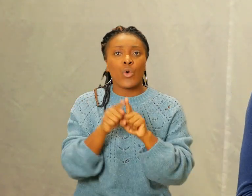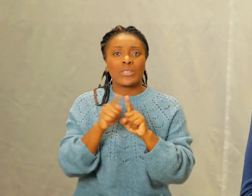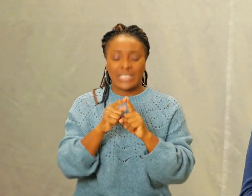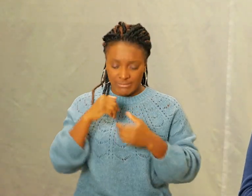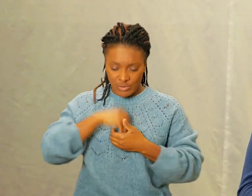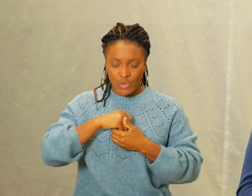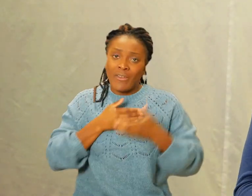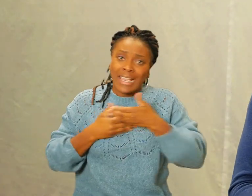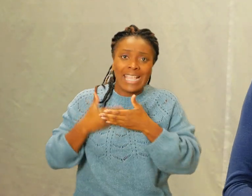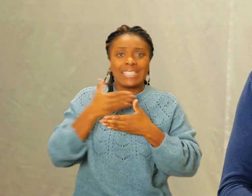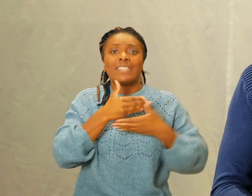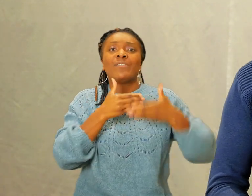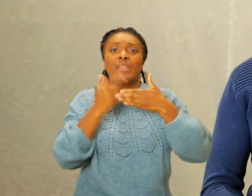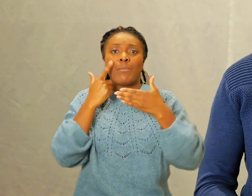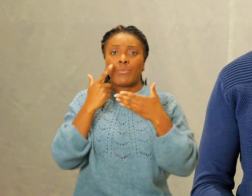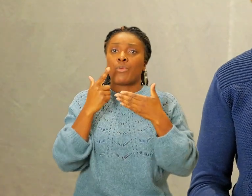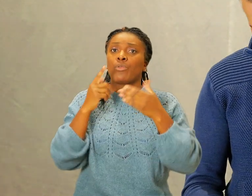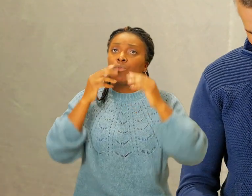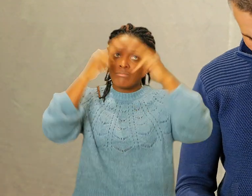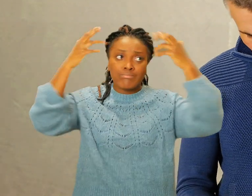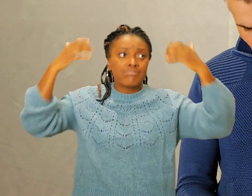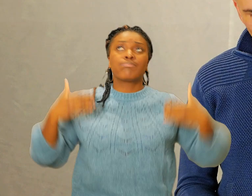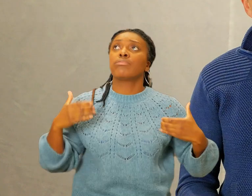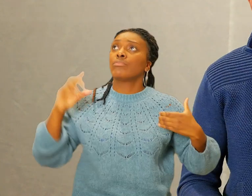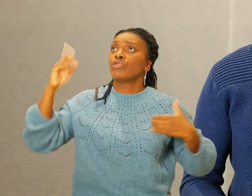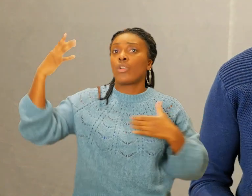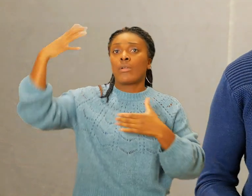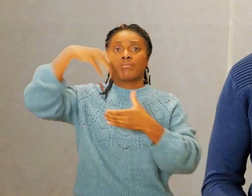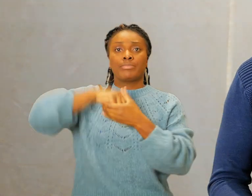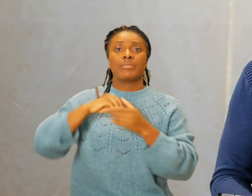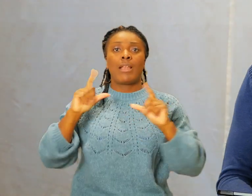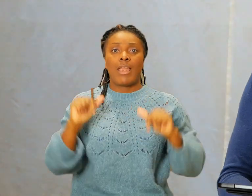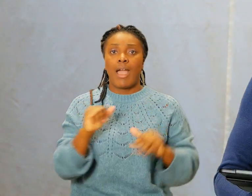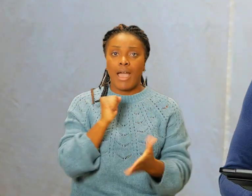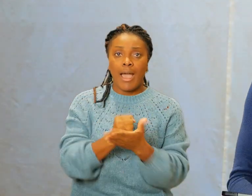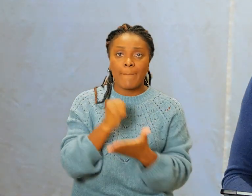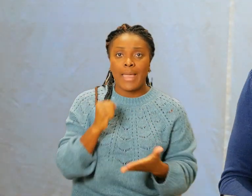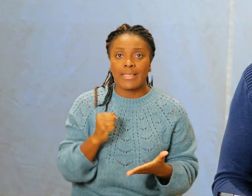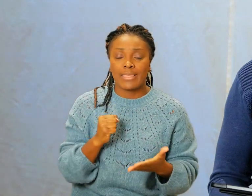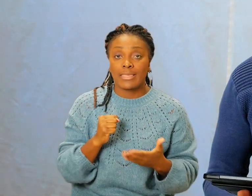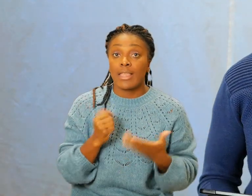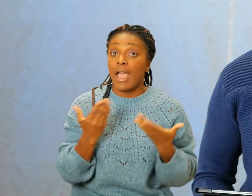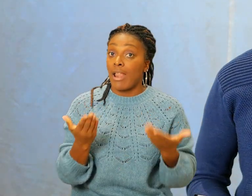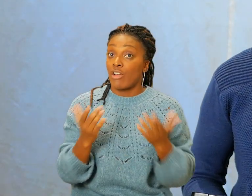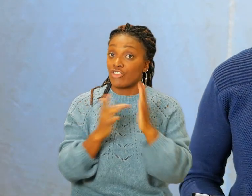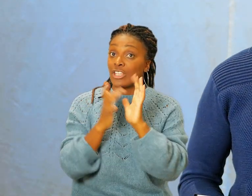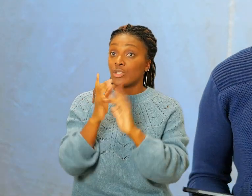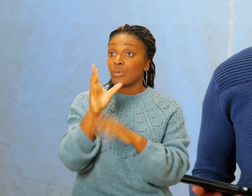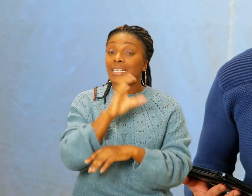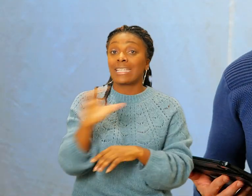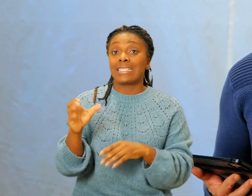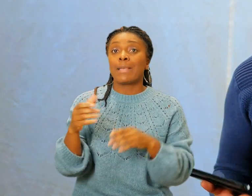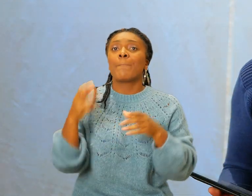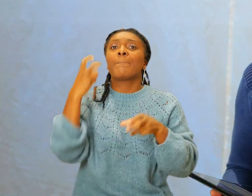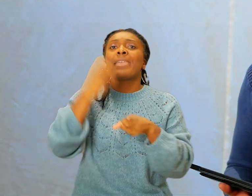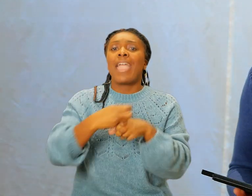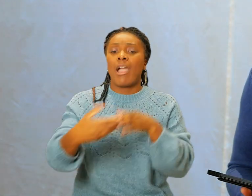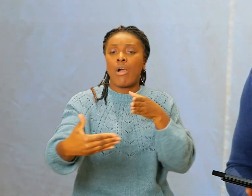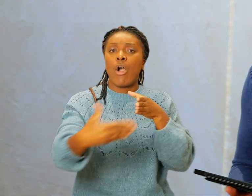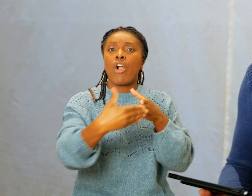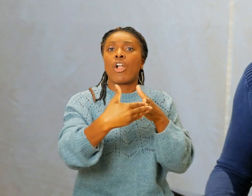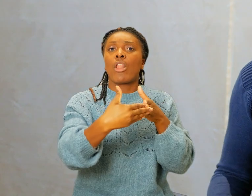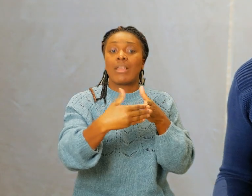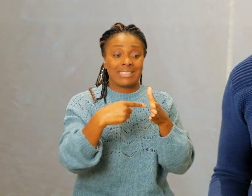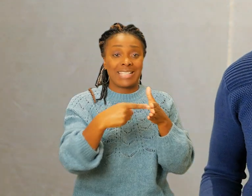en esprit. Amen. On voit deux répercussions. Jésus-Christ est la pierre angulaire. Une pierre angulaire, c'était la pierre qui